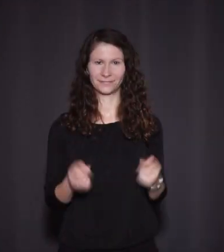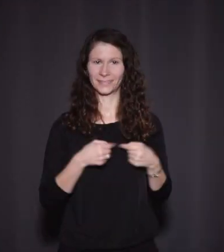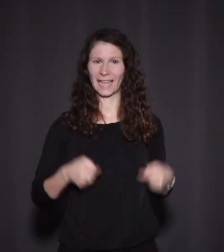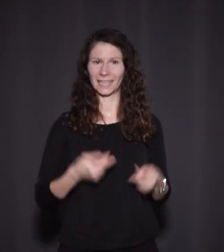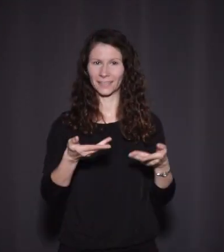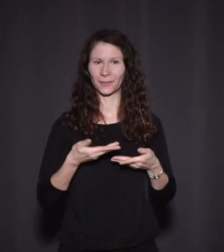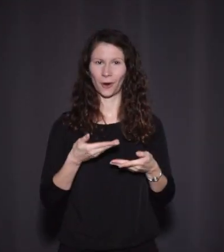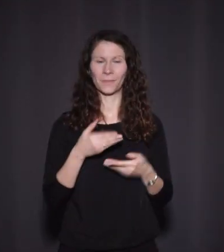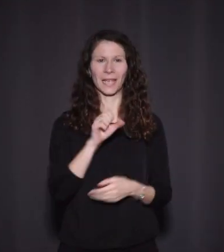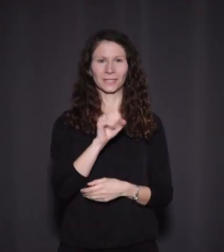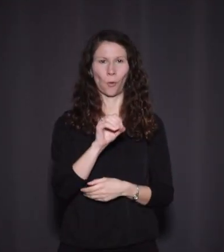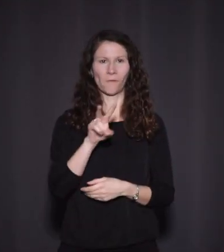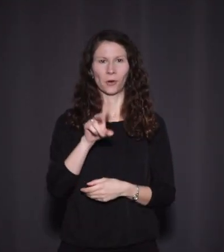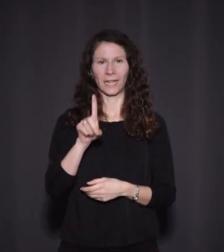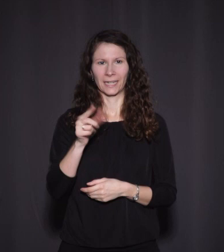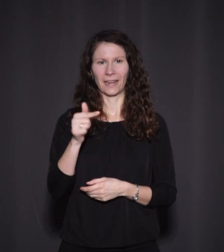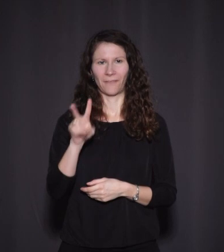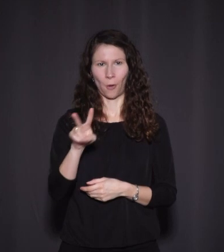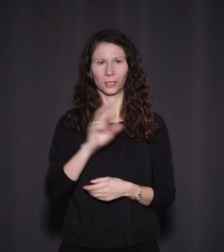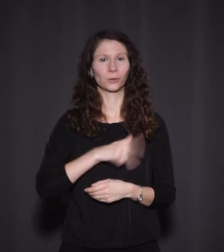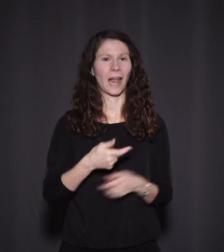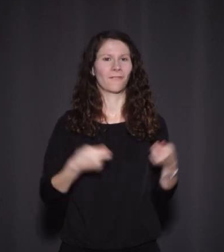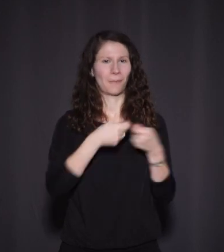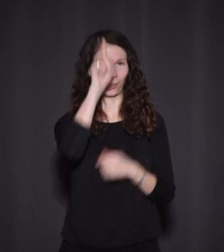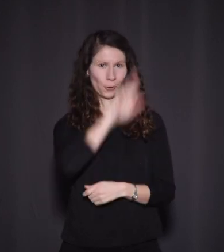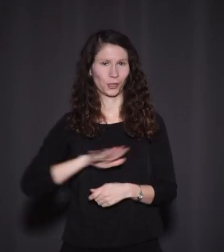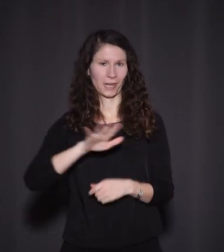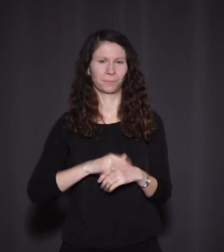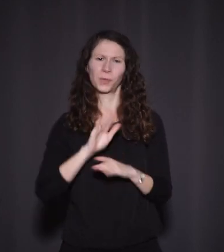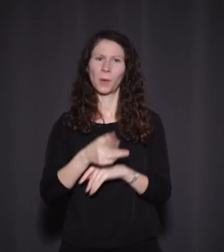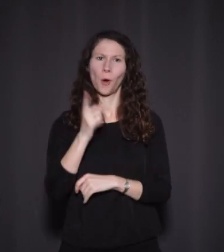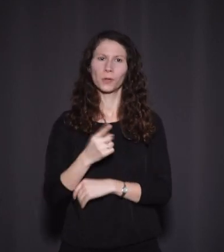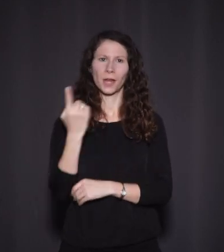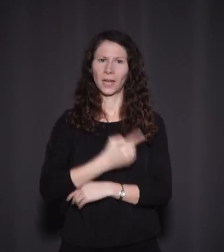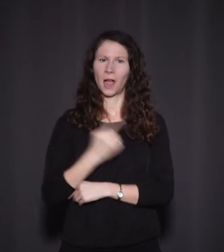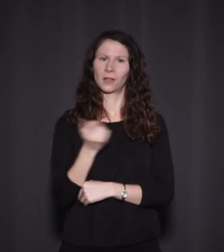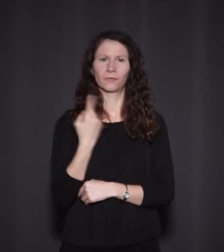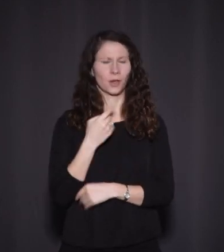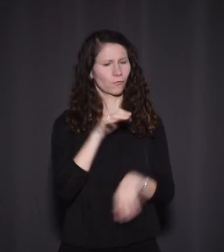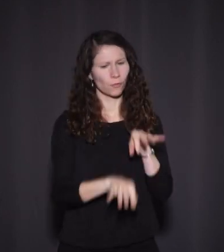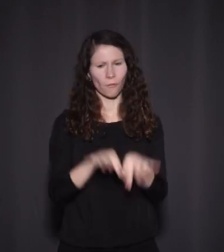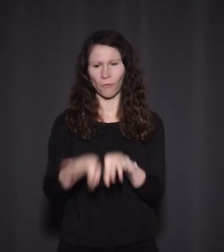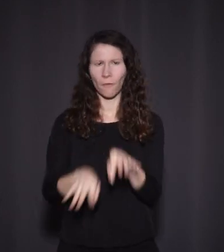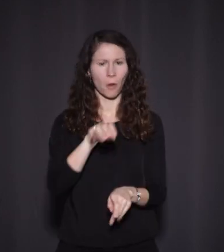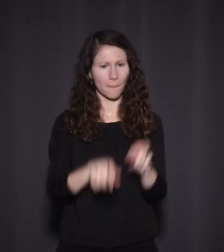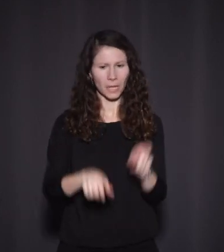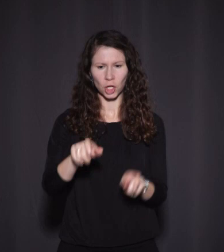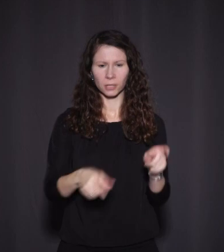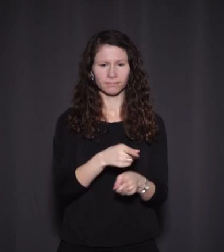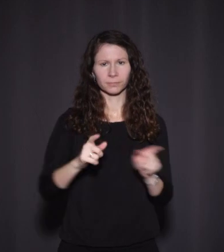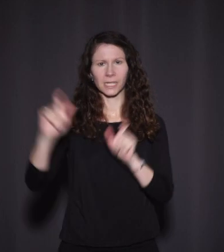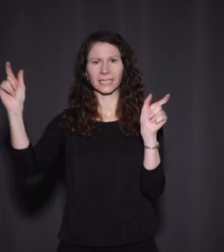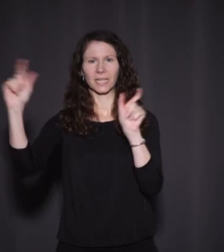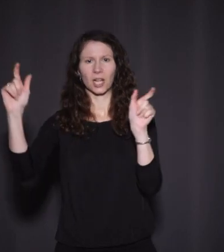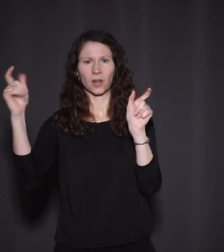Herzlich willkommen bei SOVDTV vom Sozialverband Deutschland. Seit über 100 Jahren kümmern wir uns um die Menschen, die in der Gesellschaft